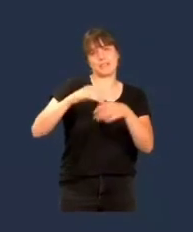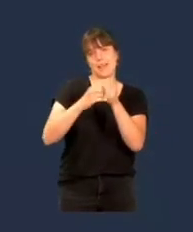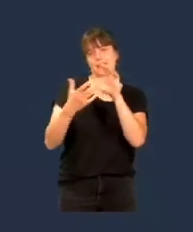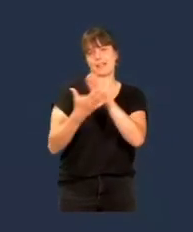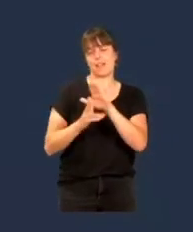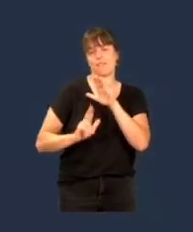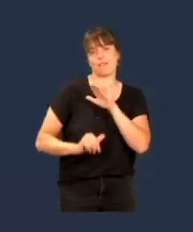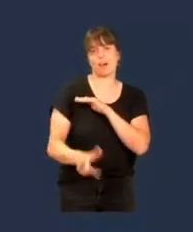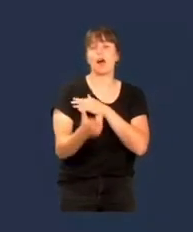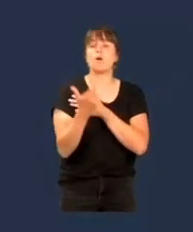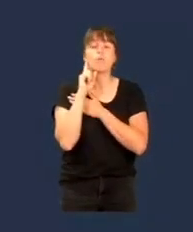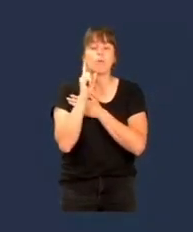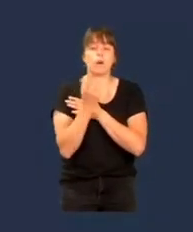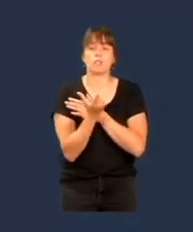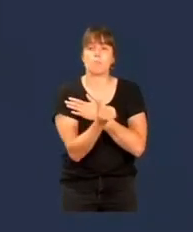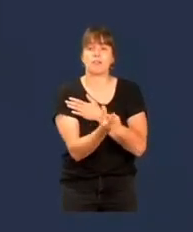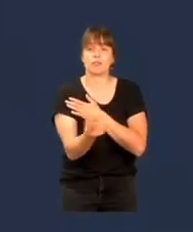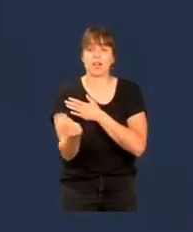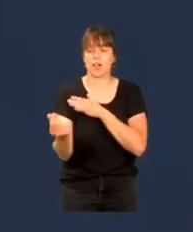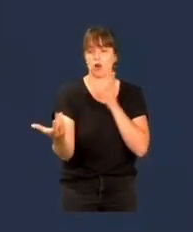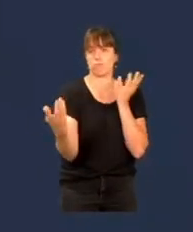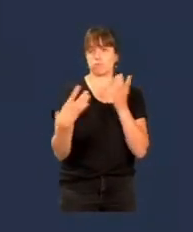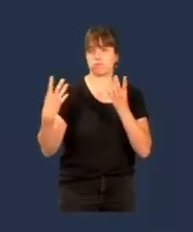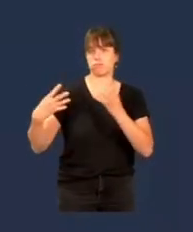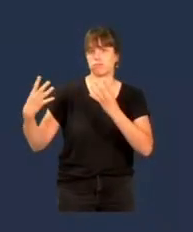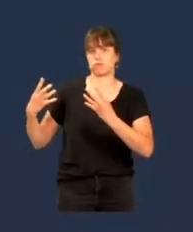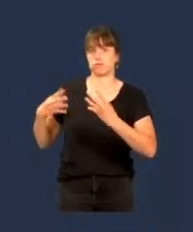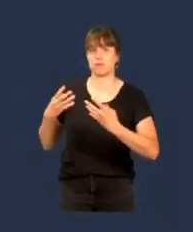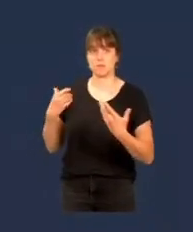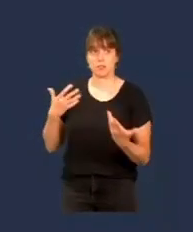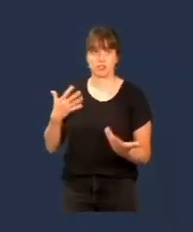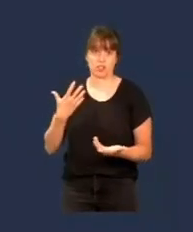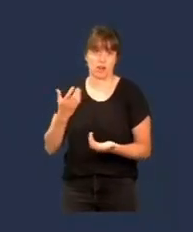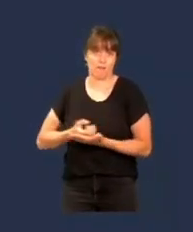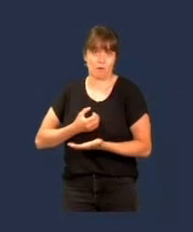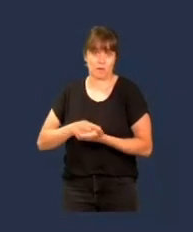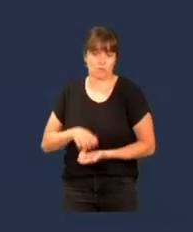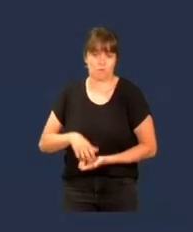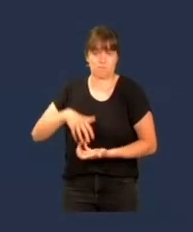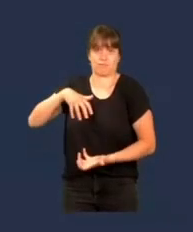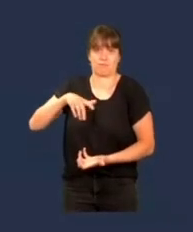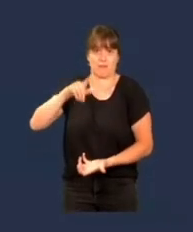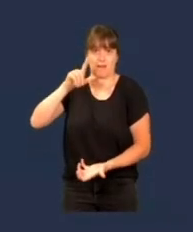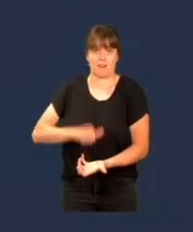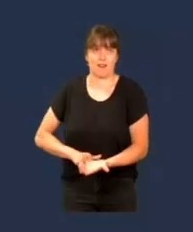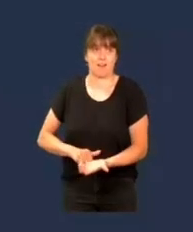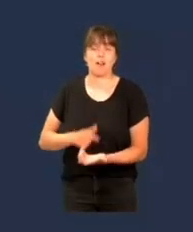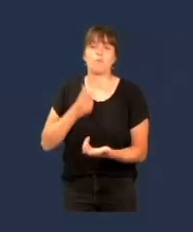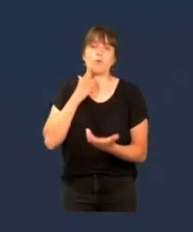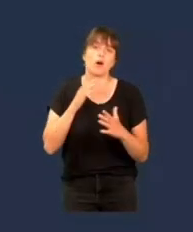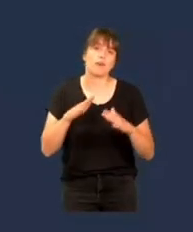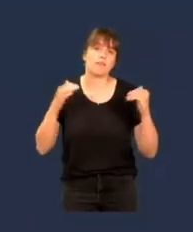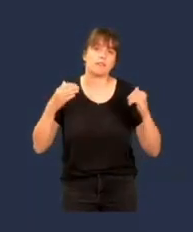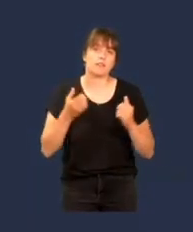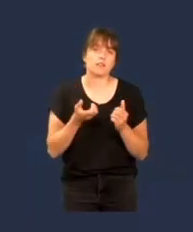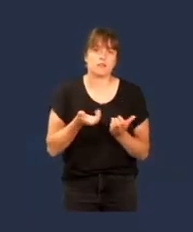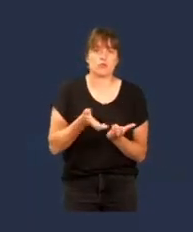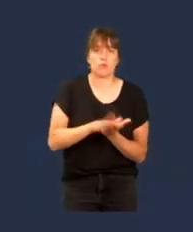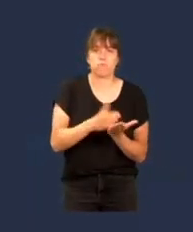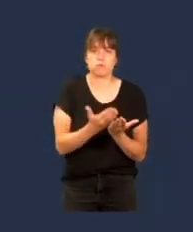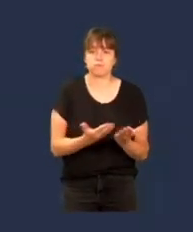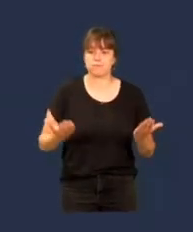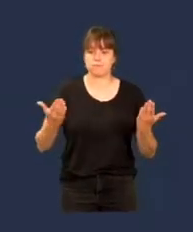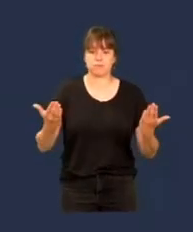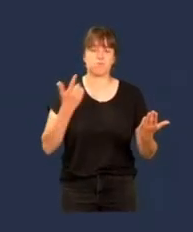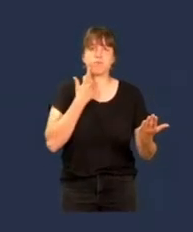partenaires déjà sur le coup, avec une montagne de données existantes concernant ce recensement, pour ne pas faire de doublons inutiles.